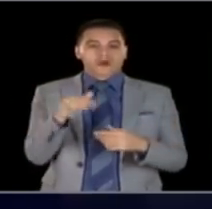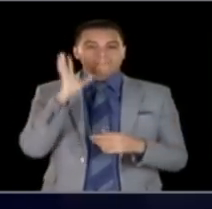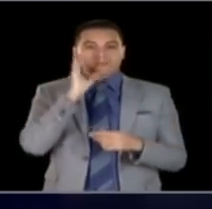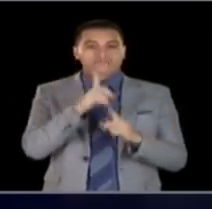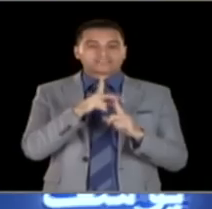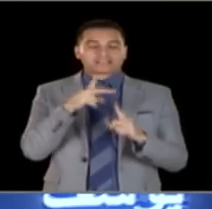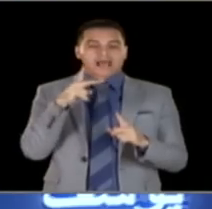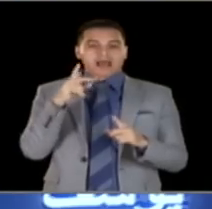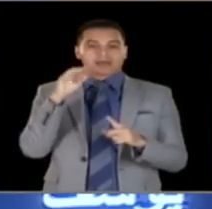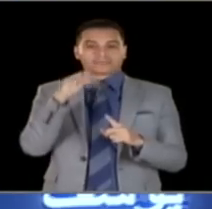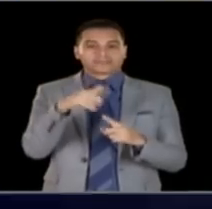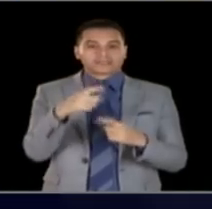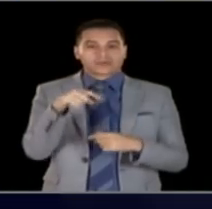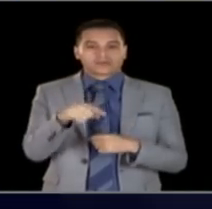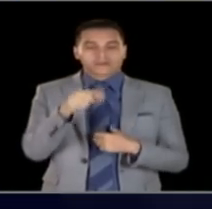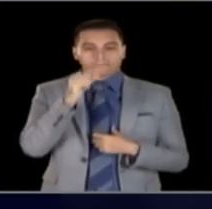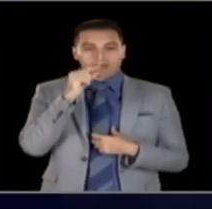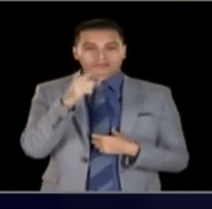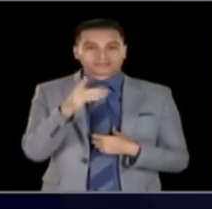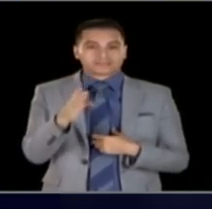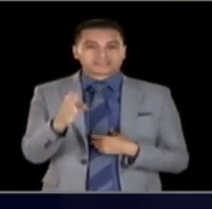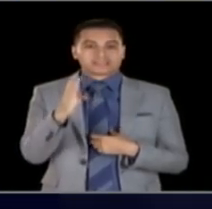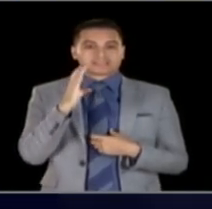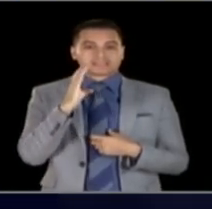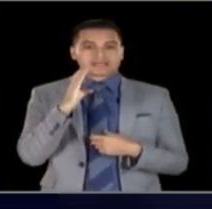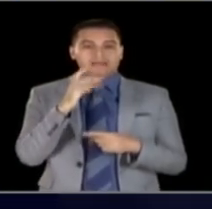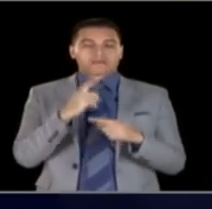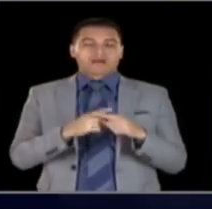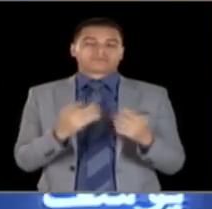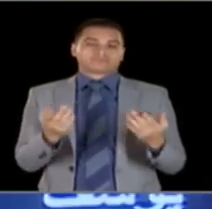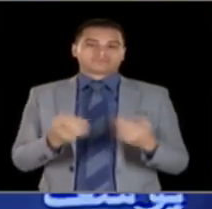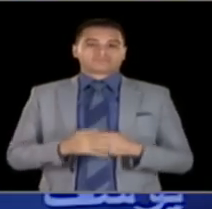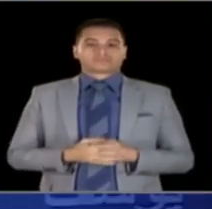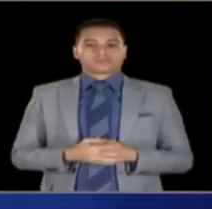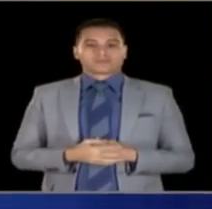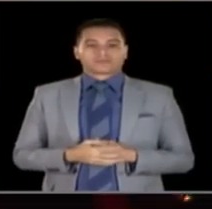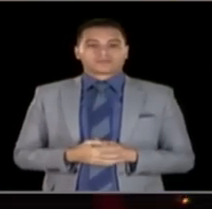معالم الدولة دي. برازيل. البرازيل إجابة خاطئة.